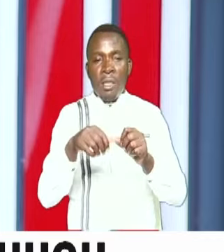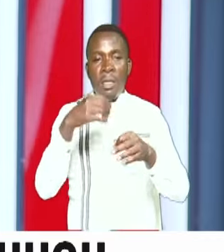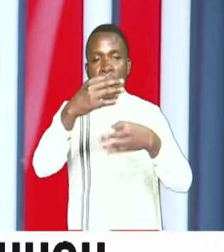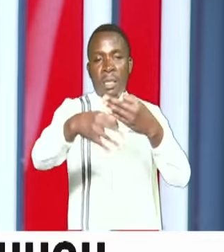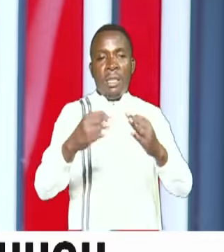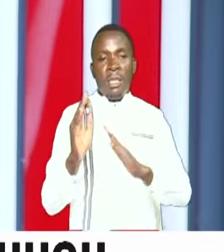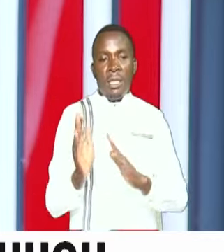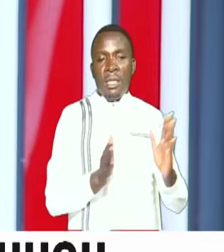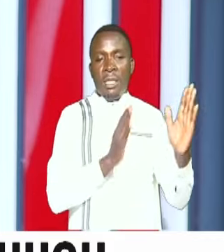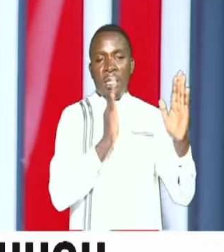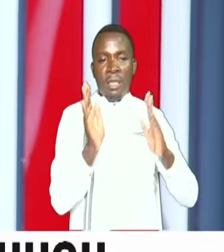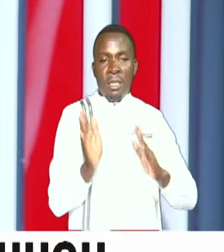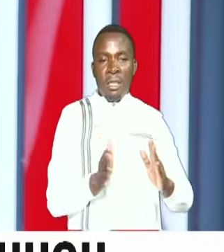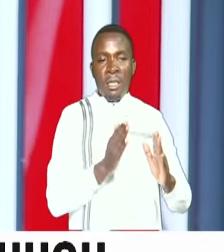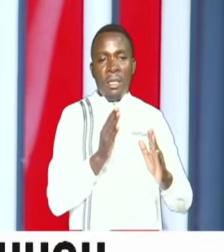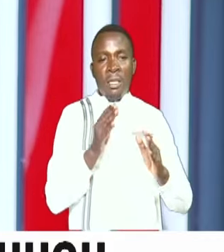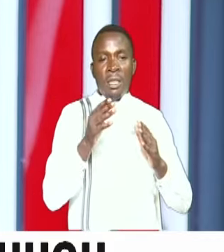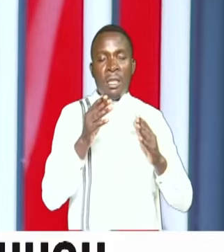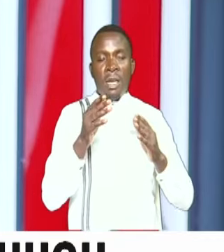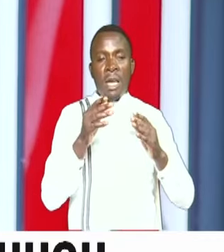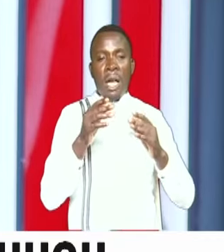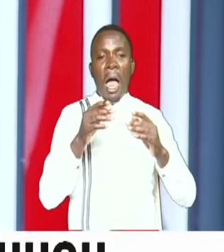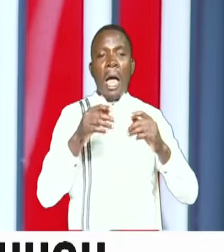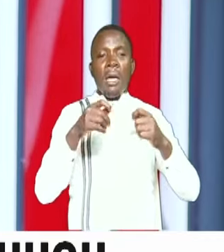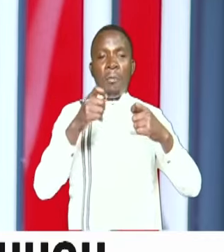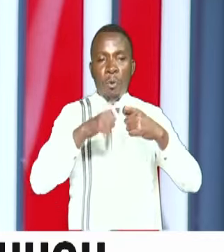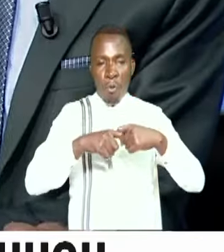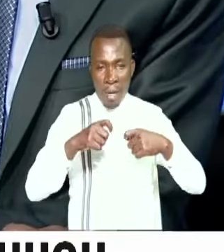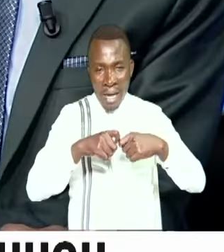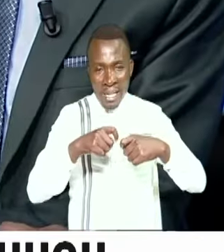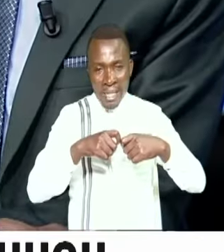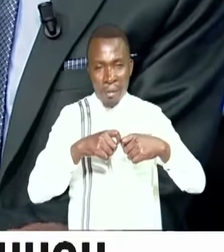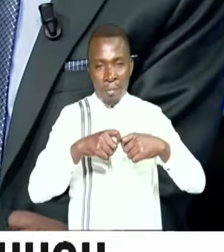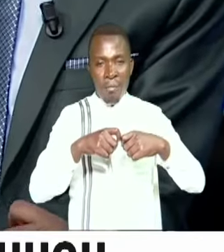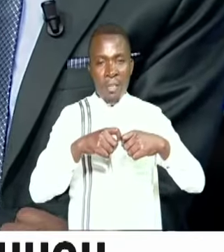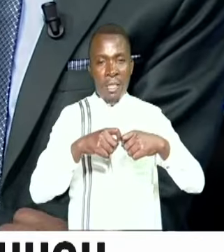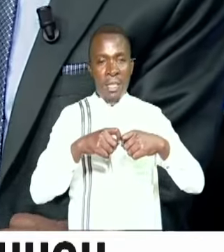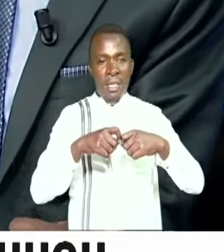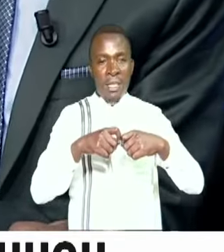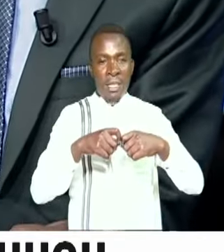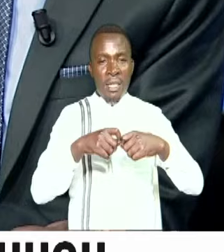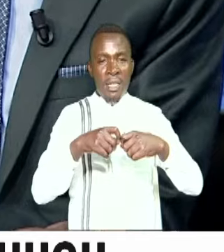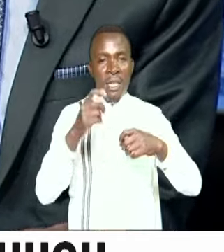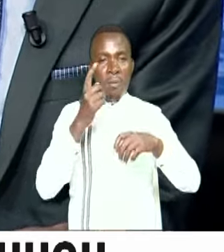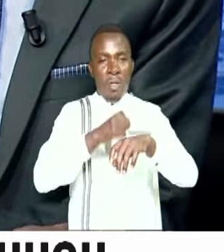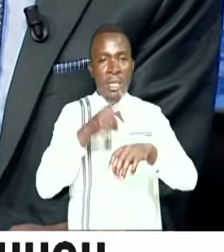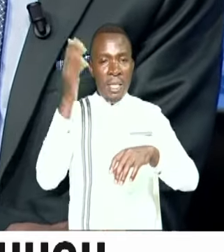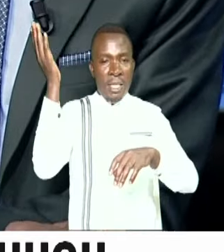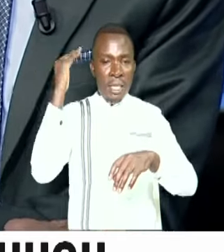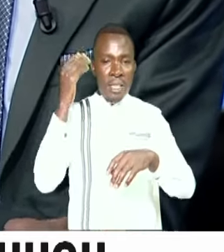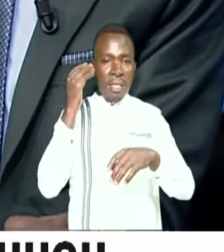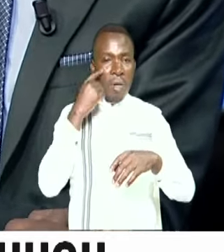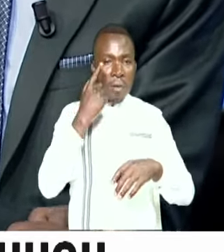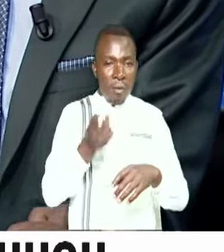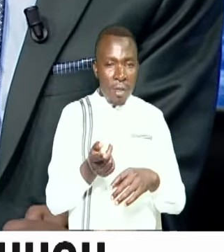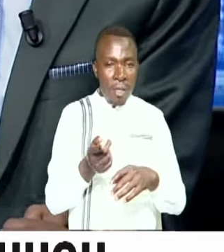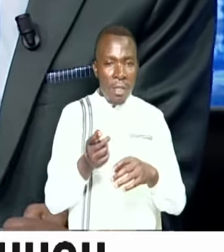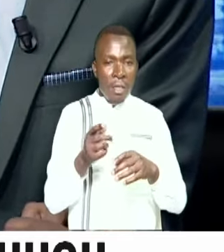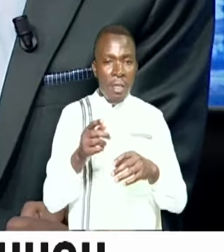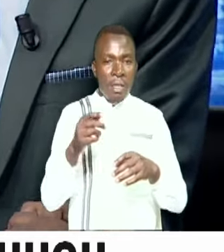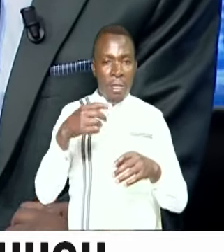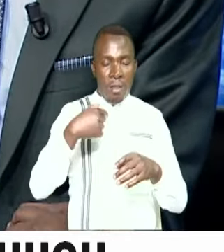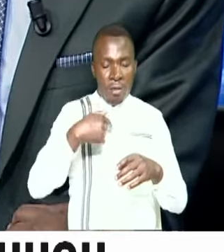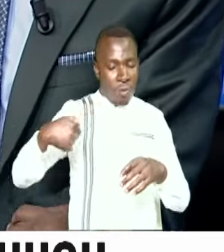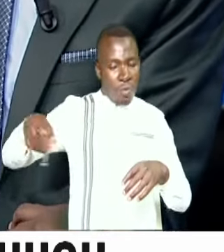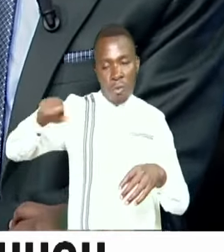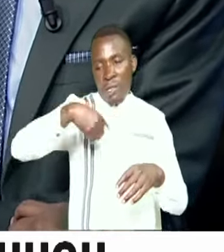zitunganya ibyuma izo bita steel industries ngira ngo mu minsi yashize mwabonye ko twagiye kwifatanya